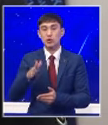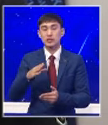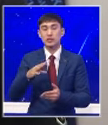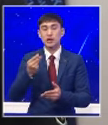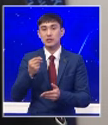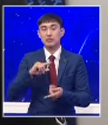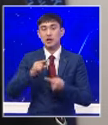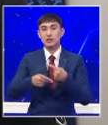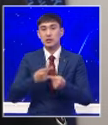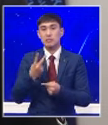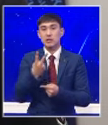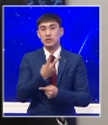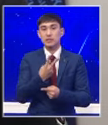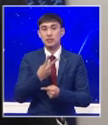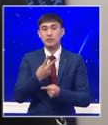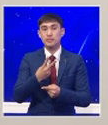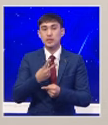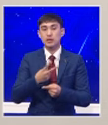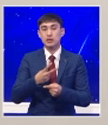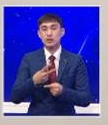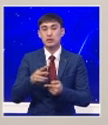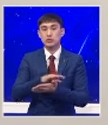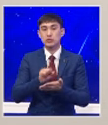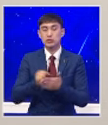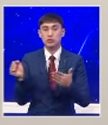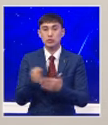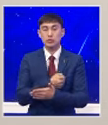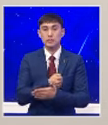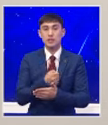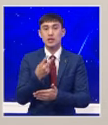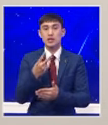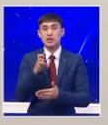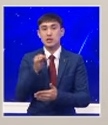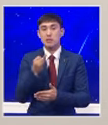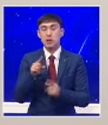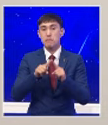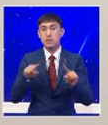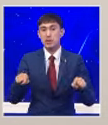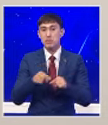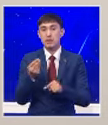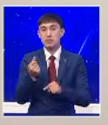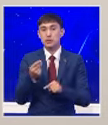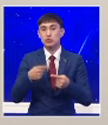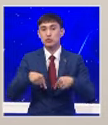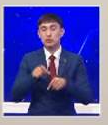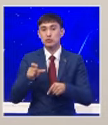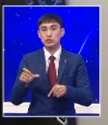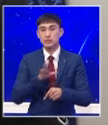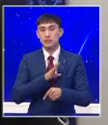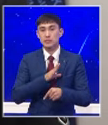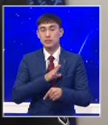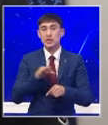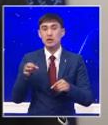айналдыра отырып бір олигополияны жойдық. Елімай 2019 қаржы пирамидасының ұйымдастырушылары болып табылатын